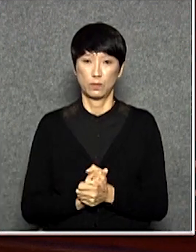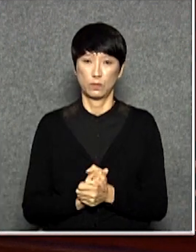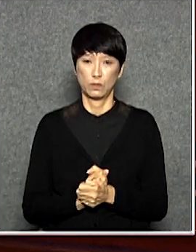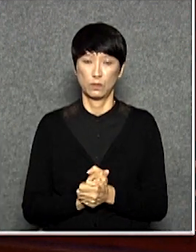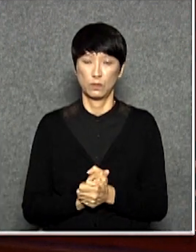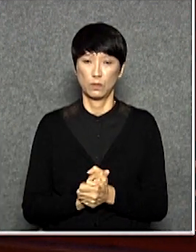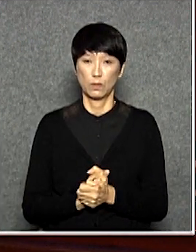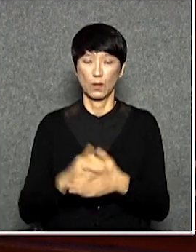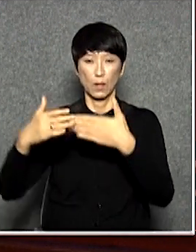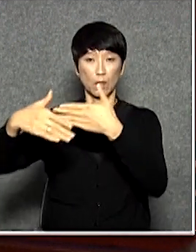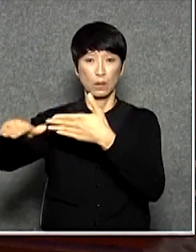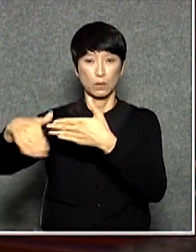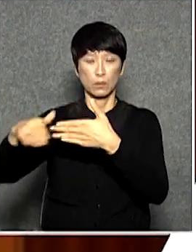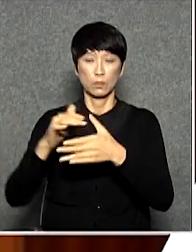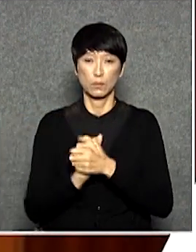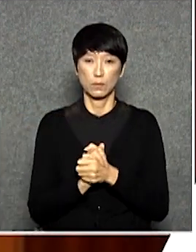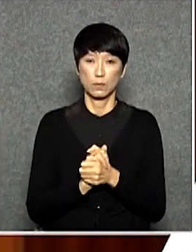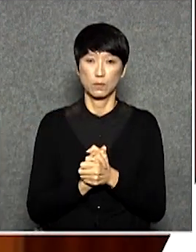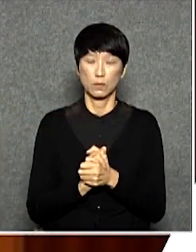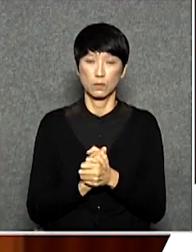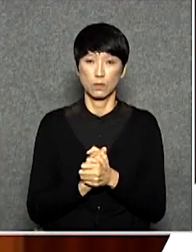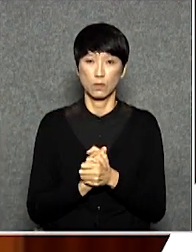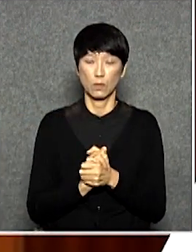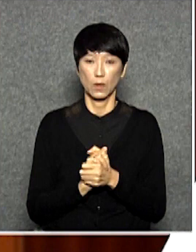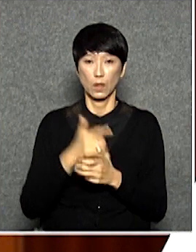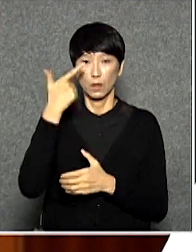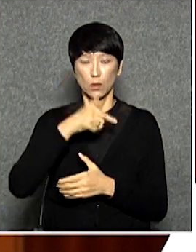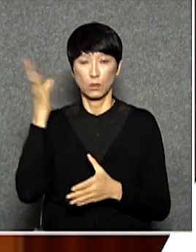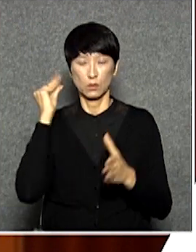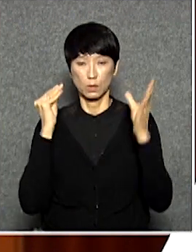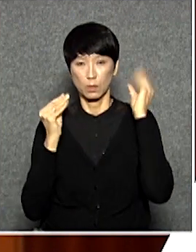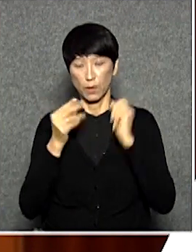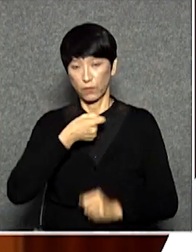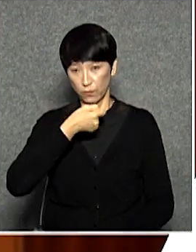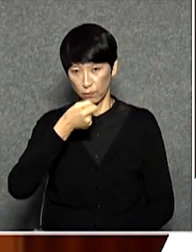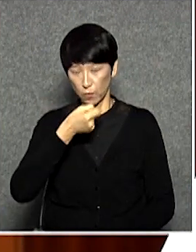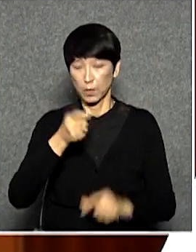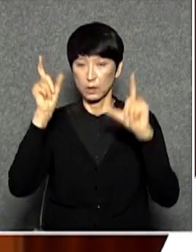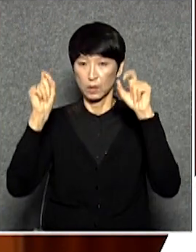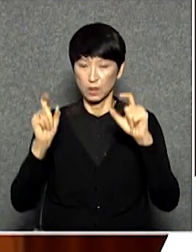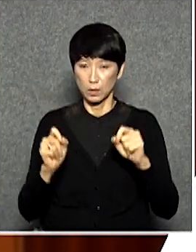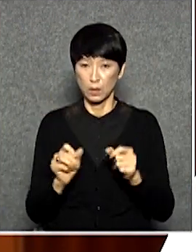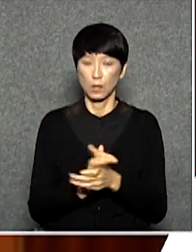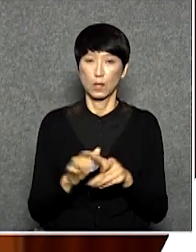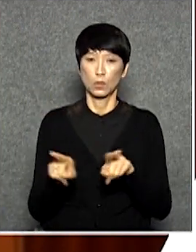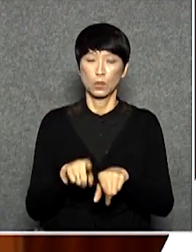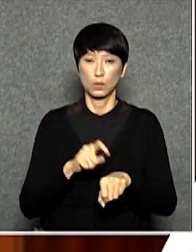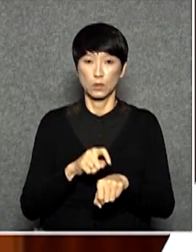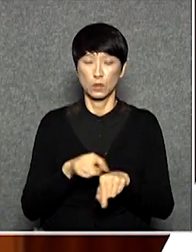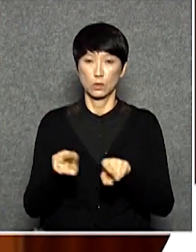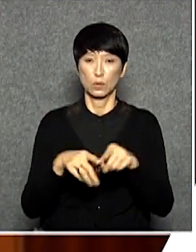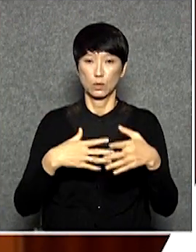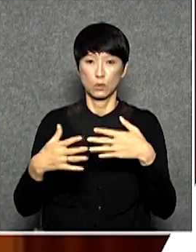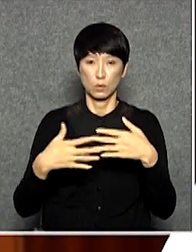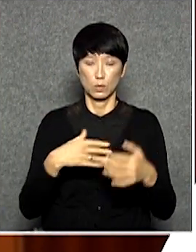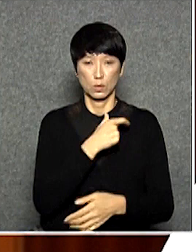公眾席出邊嗰度咧，就同新聞傳媒咧係交代，以至同時期咧係同其他同事咧係作出